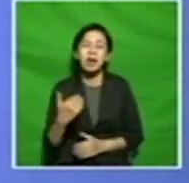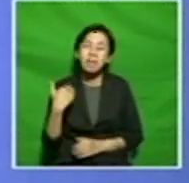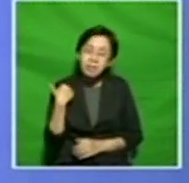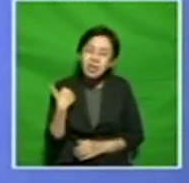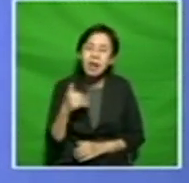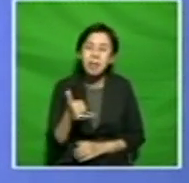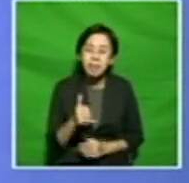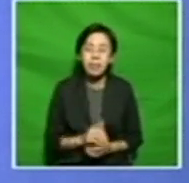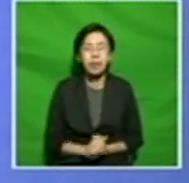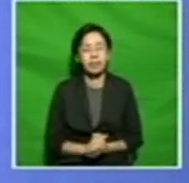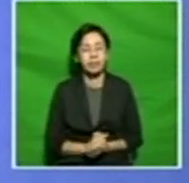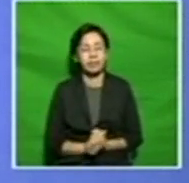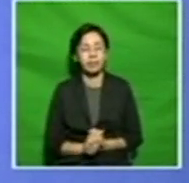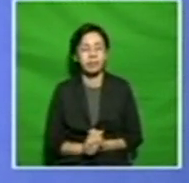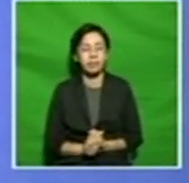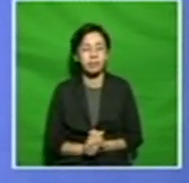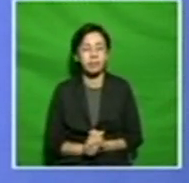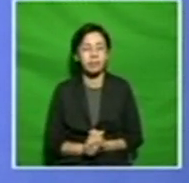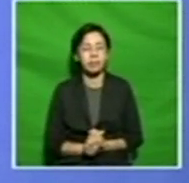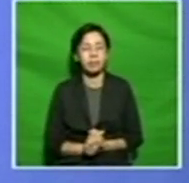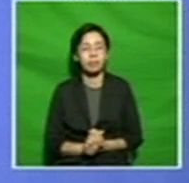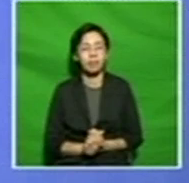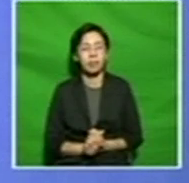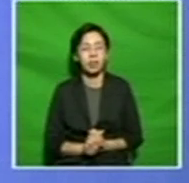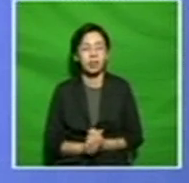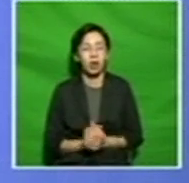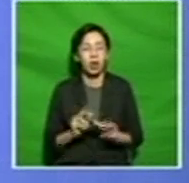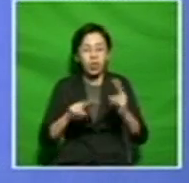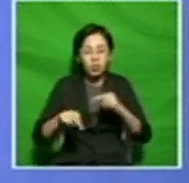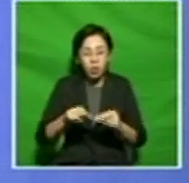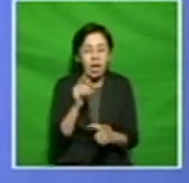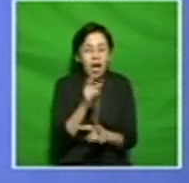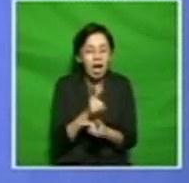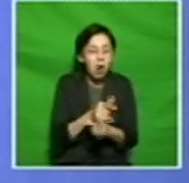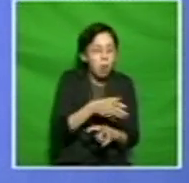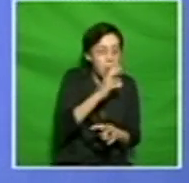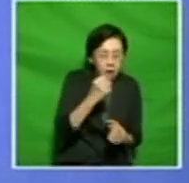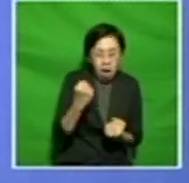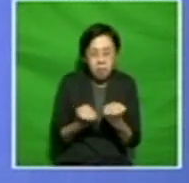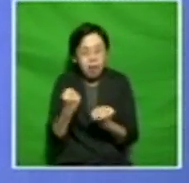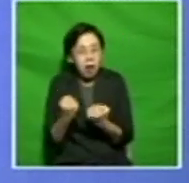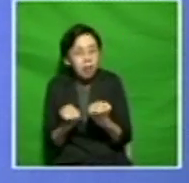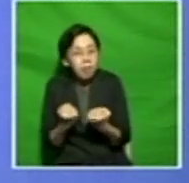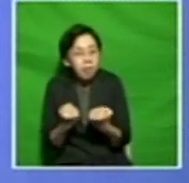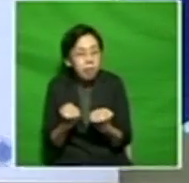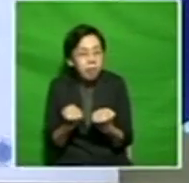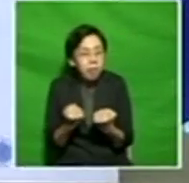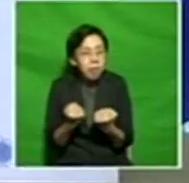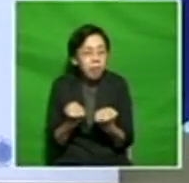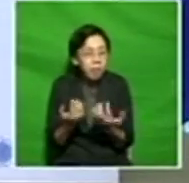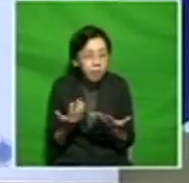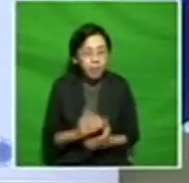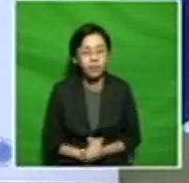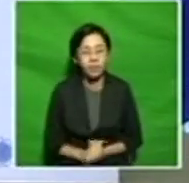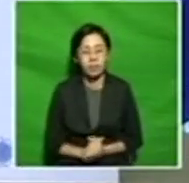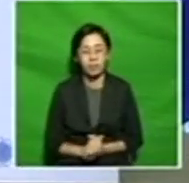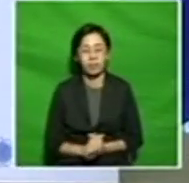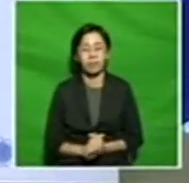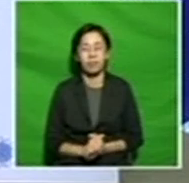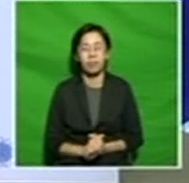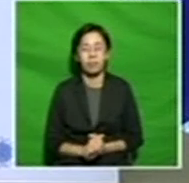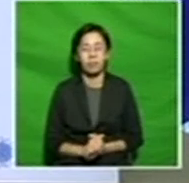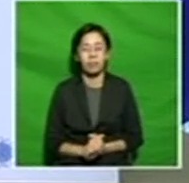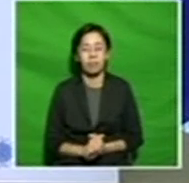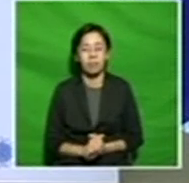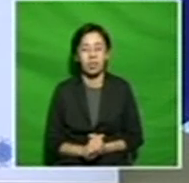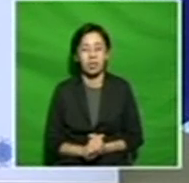ที่ตรวจพวกเมาแล้วขับไอ้คนที่จะให้เป่า